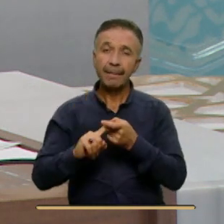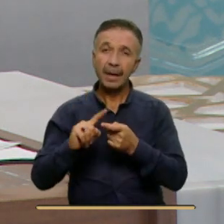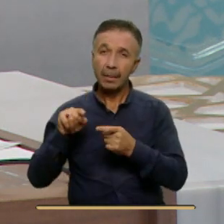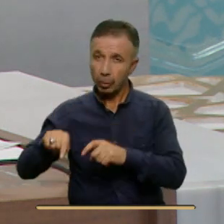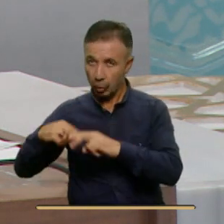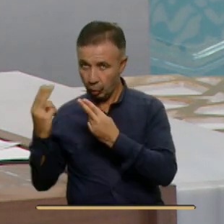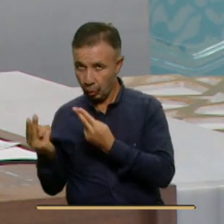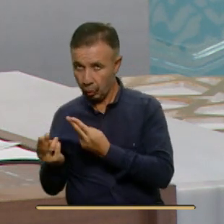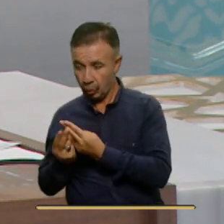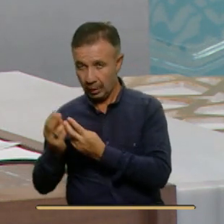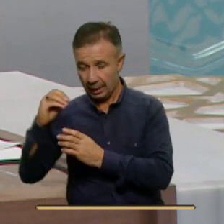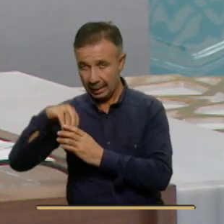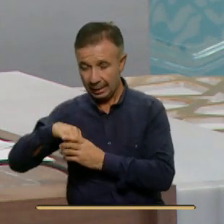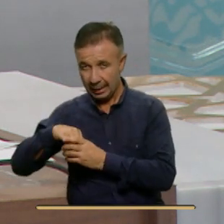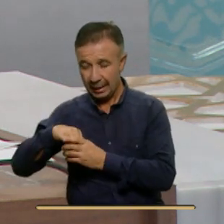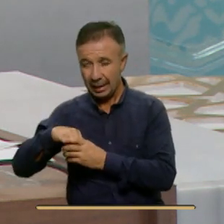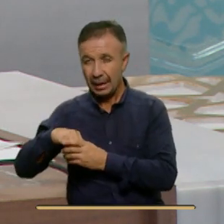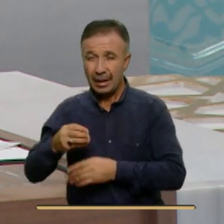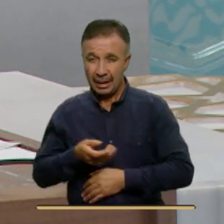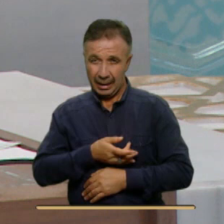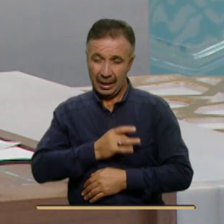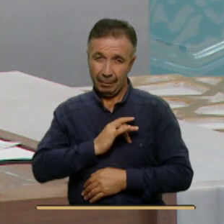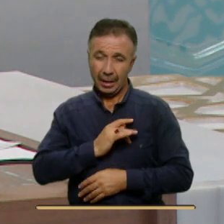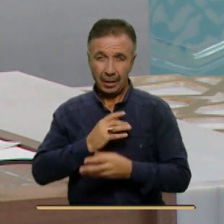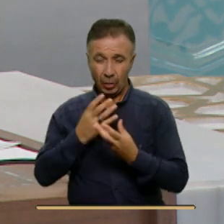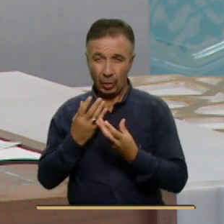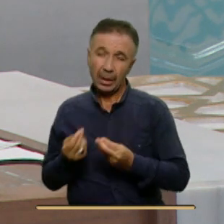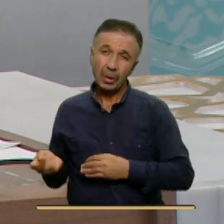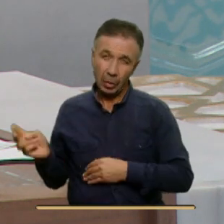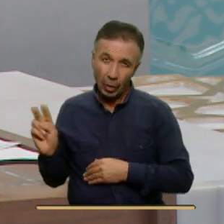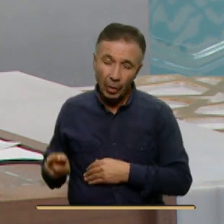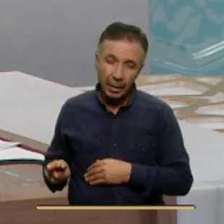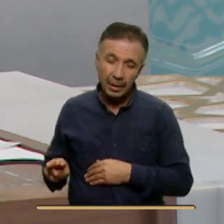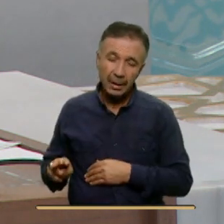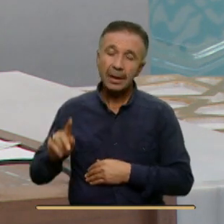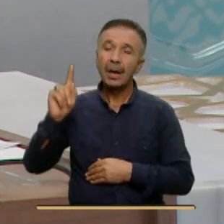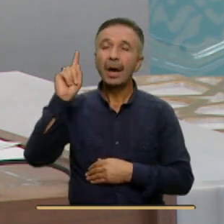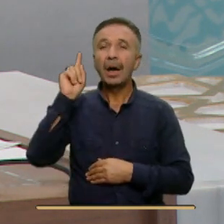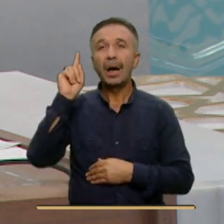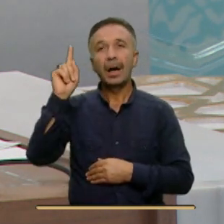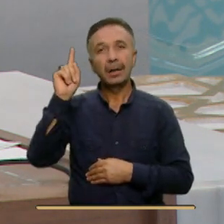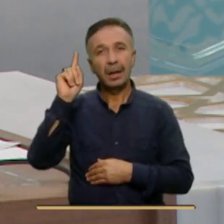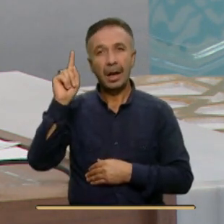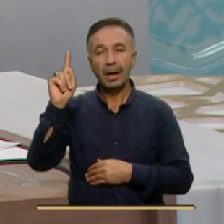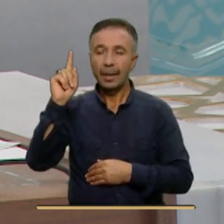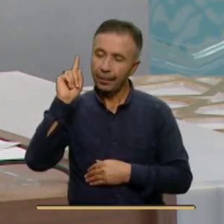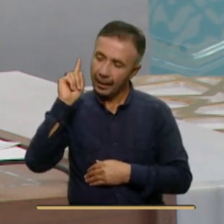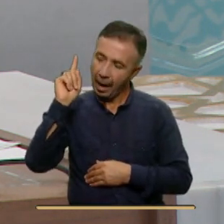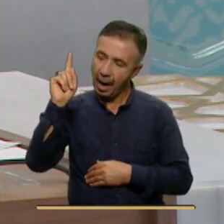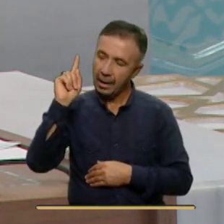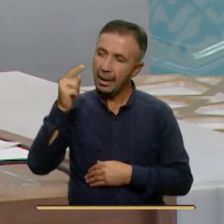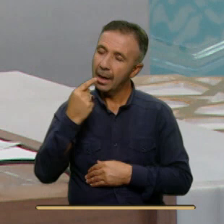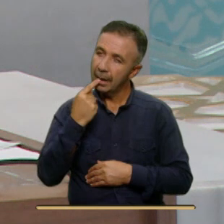dünyadan iman ile ayrılmayı Allah, Allah, Allah diyerek